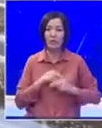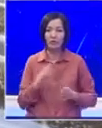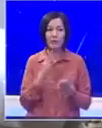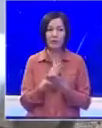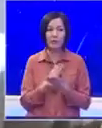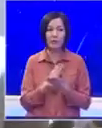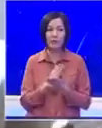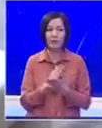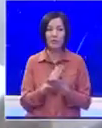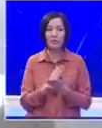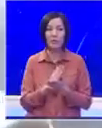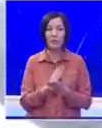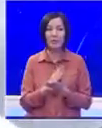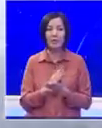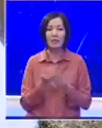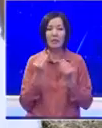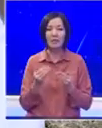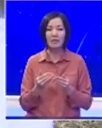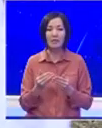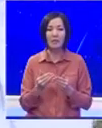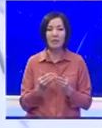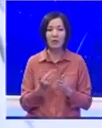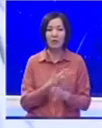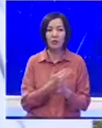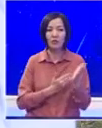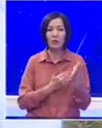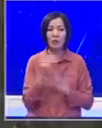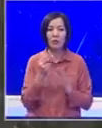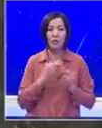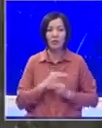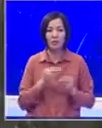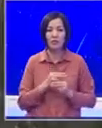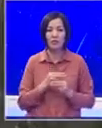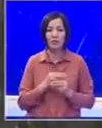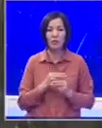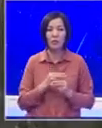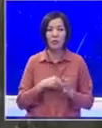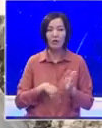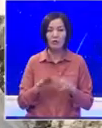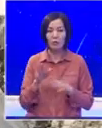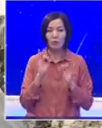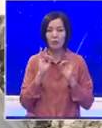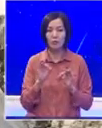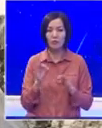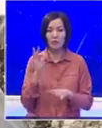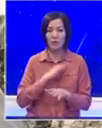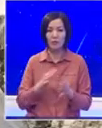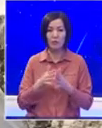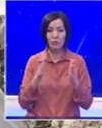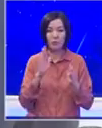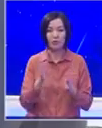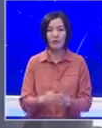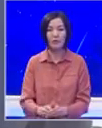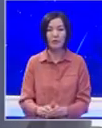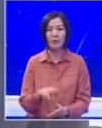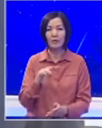Ал күзгі көкөністің нарықтағы сұранысы жоғары. Еңбегің қатты болса, татқаның тәтті болар деген. Осы